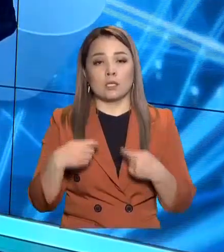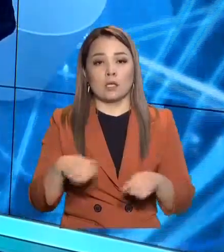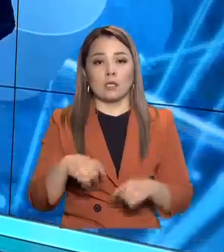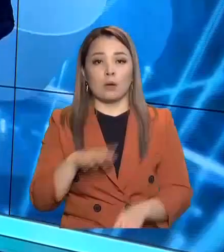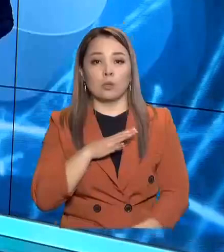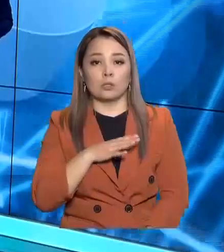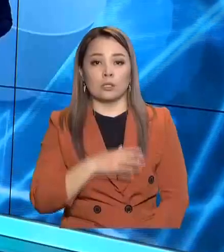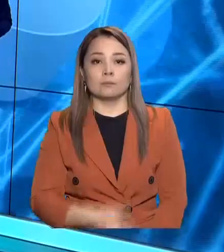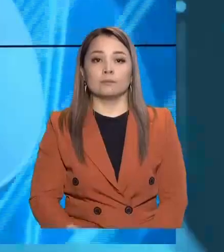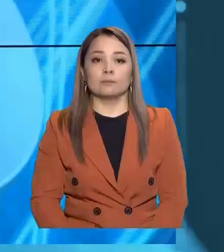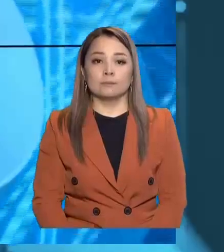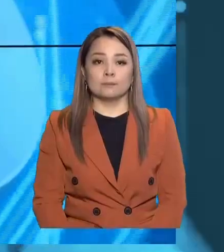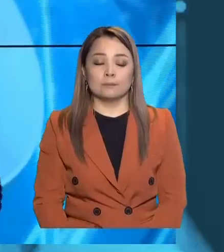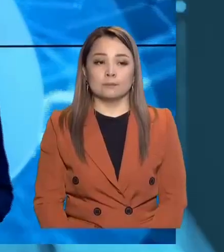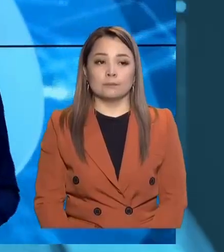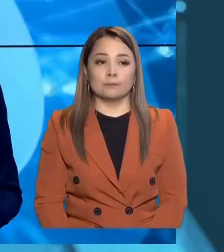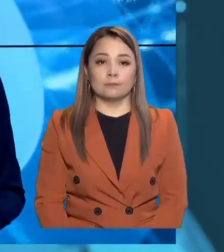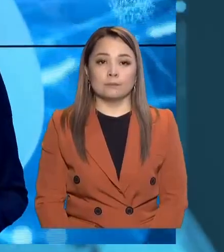еді.